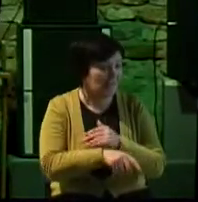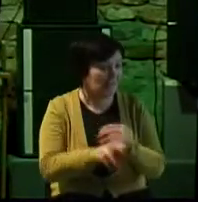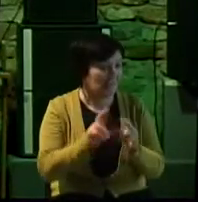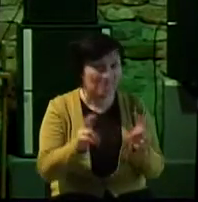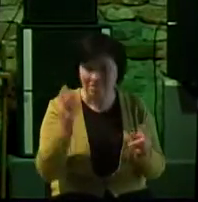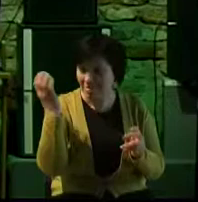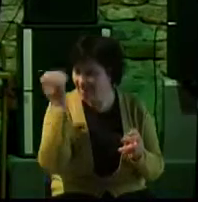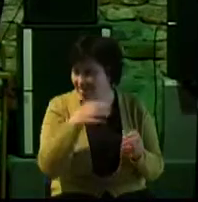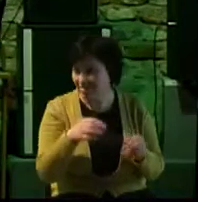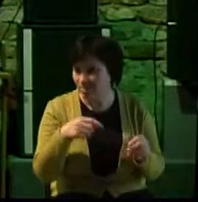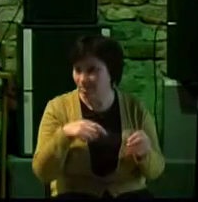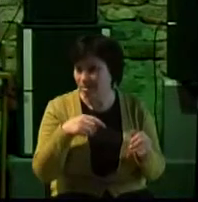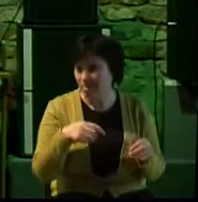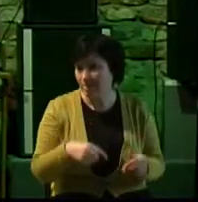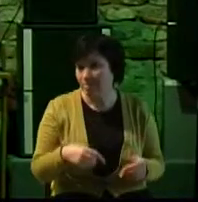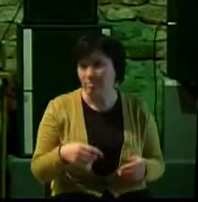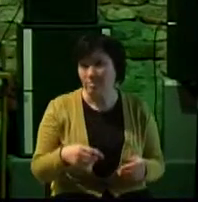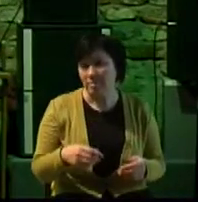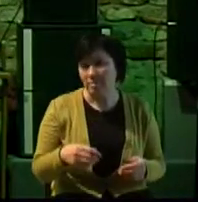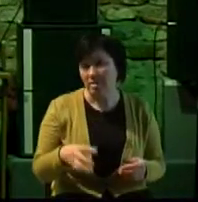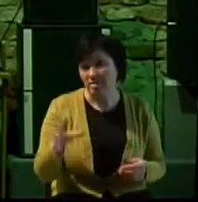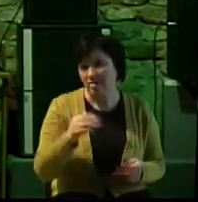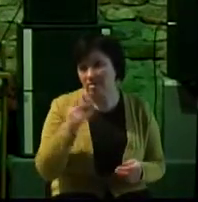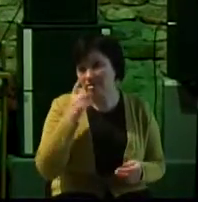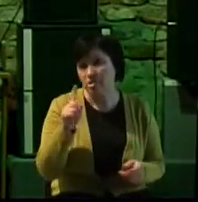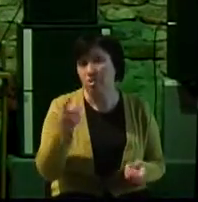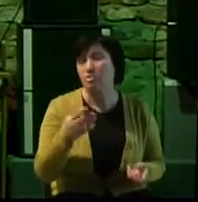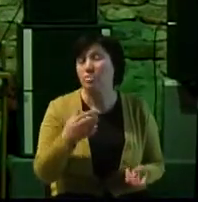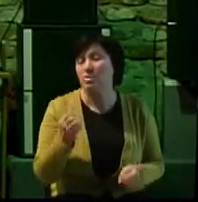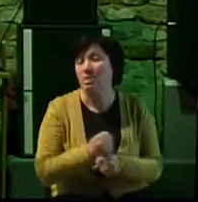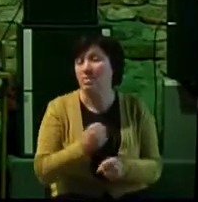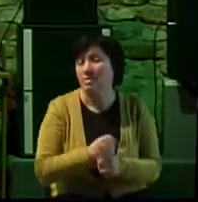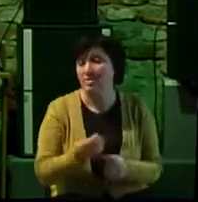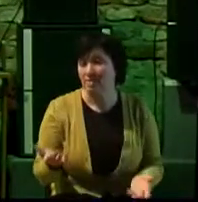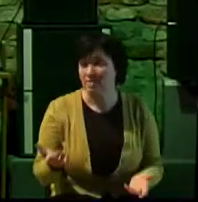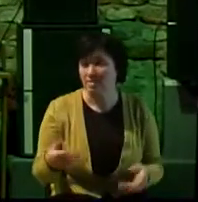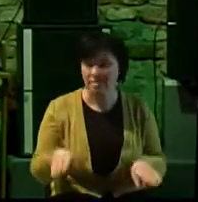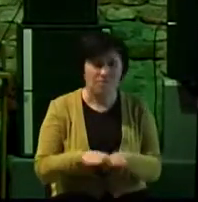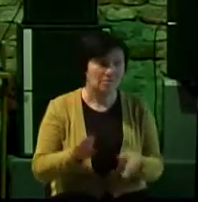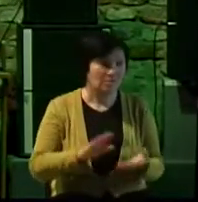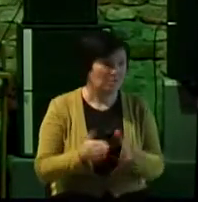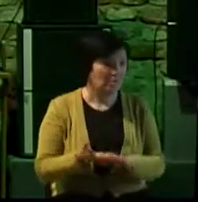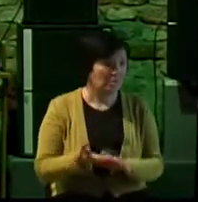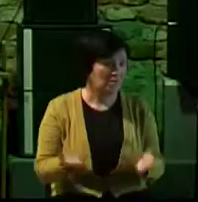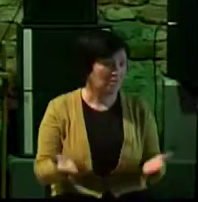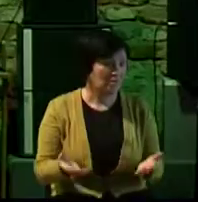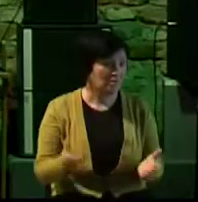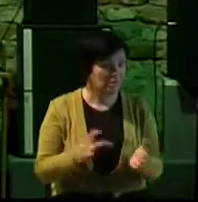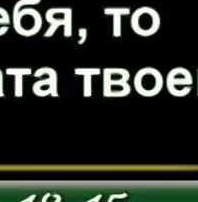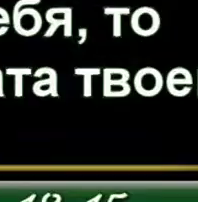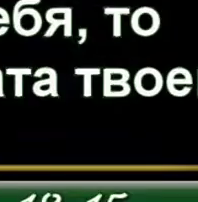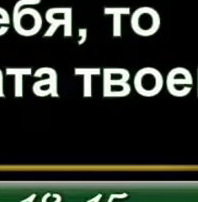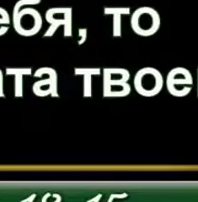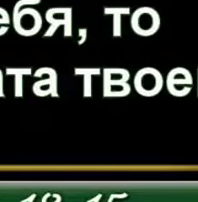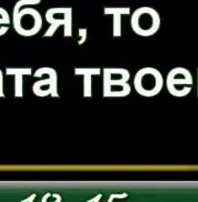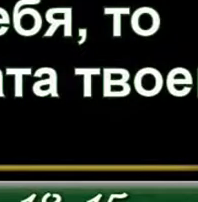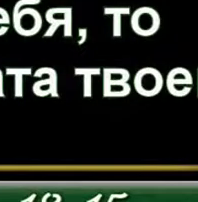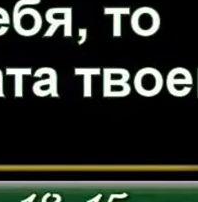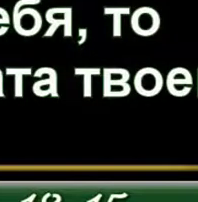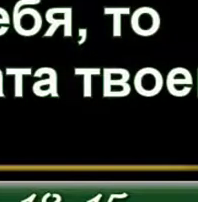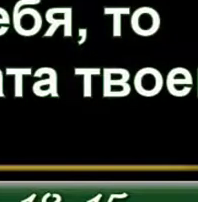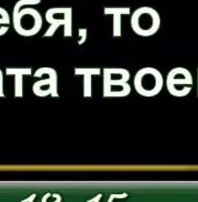не заметил, и это становится очевидным, что я должен делать в этой ситуации. Иисус говорит ясно: